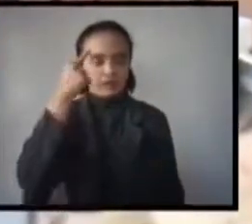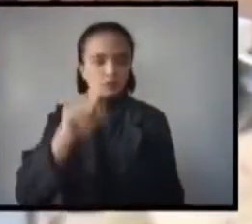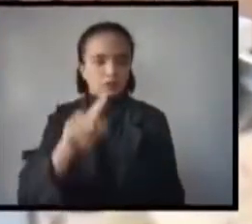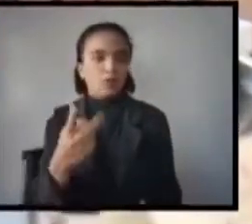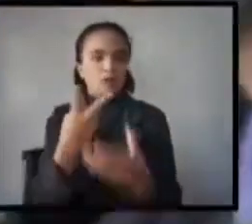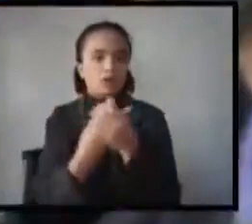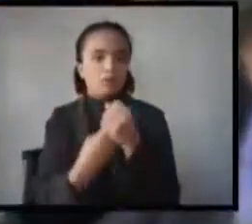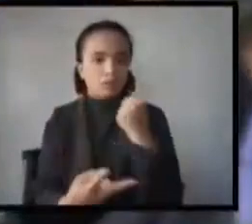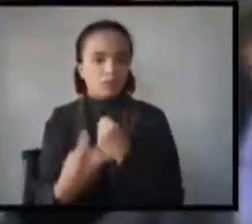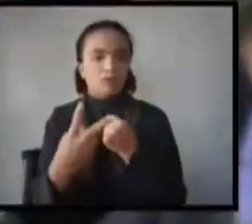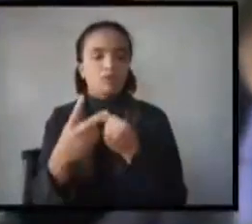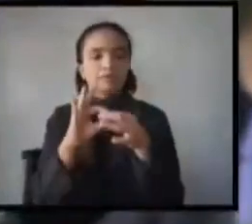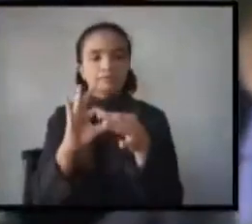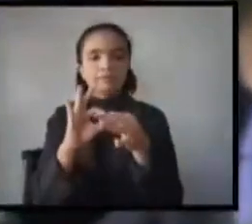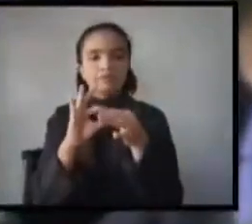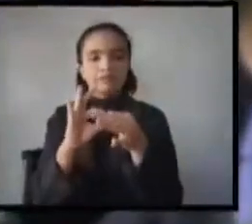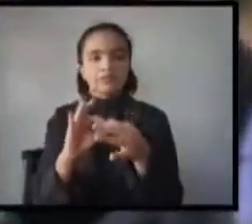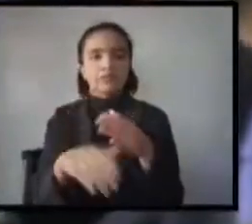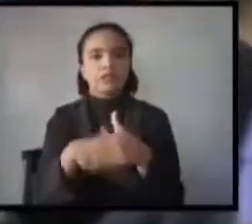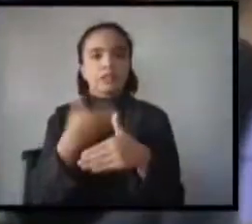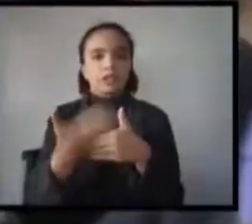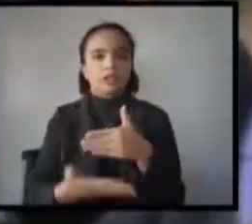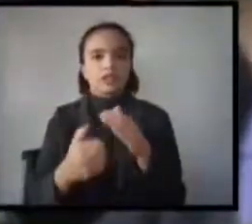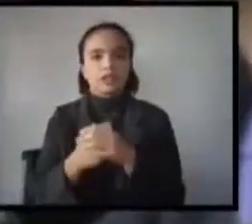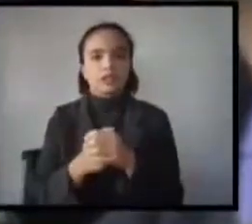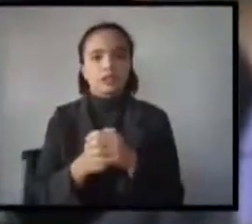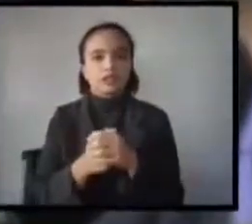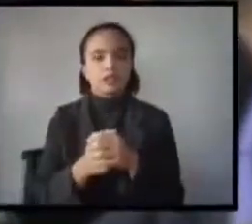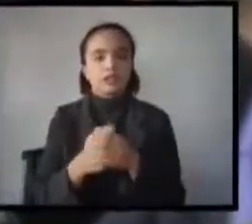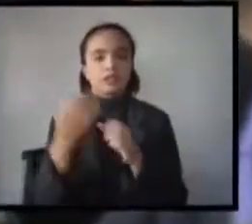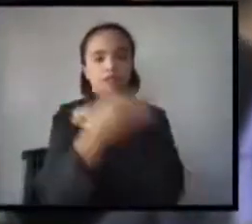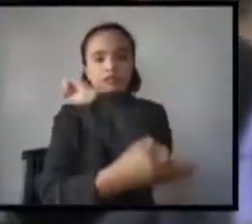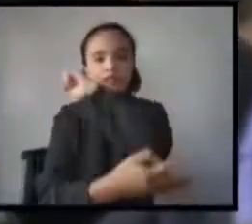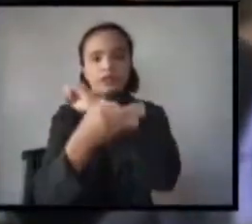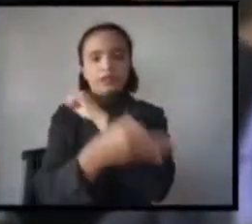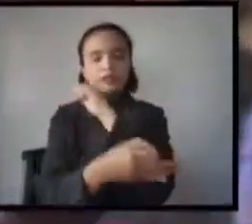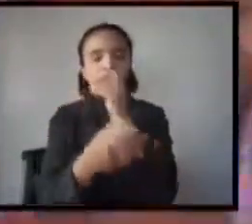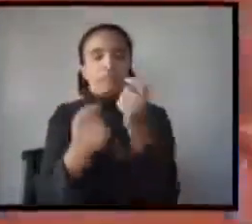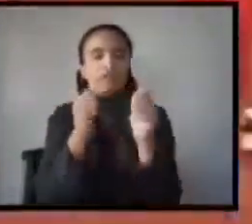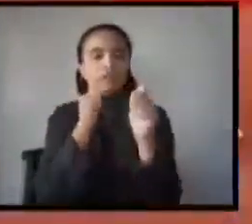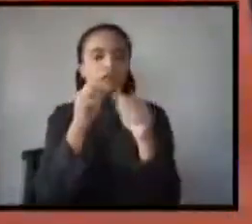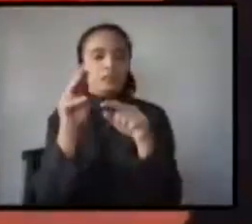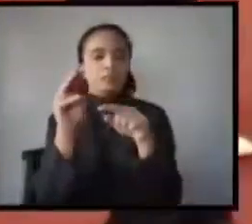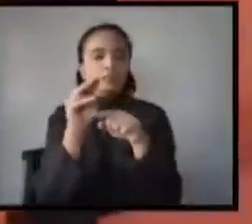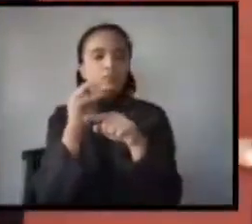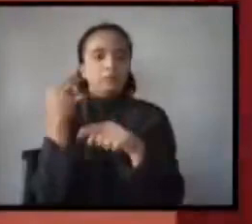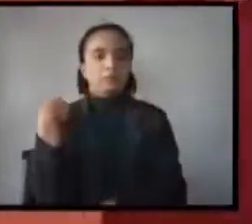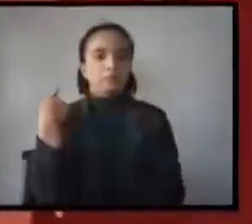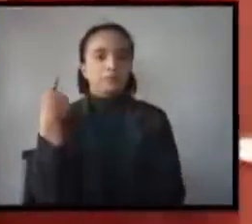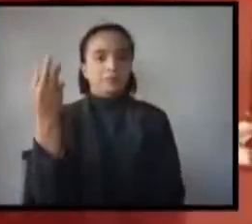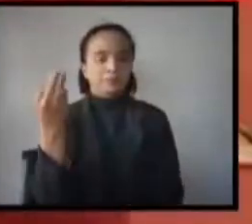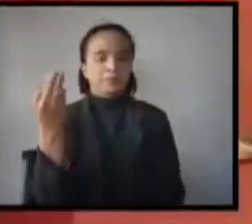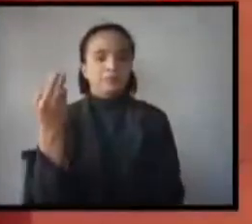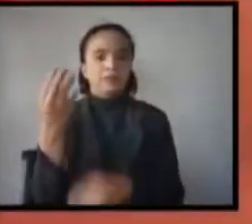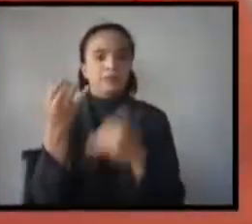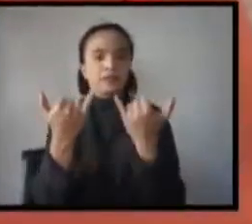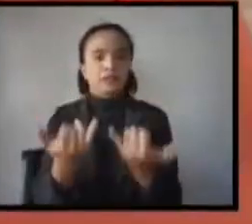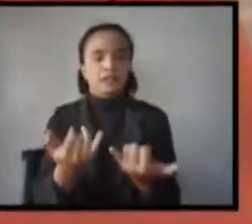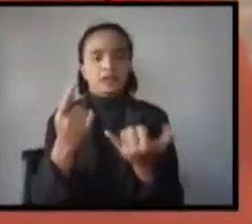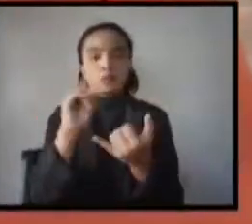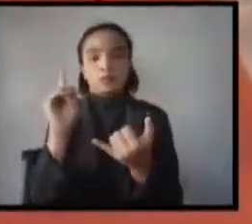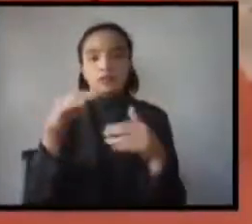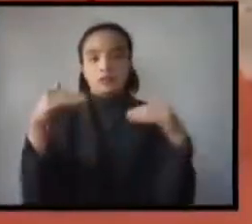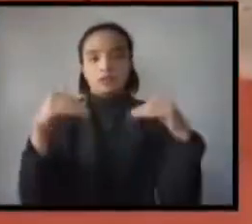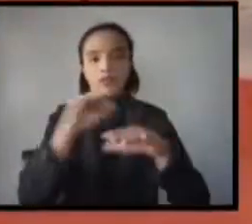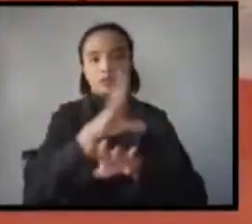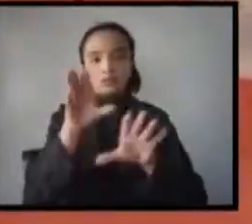Maria Teresa Lazaro at China Vice Foreign Minister Sun Weidong na dumating sa Pilipinas. Ang pulong ay bahagi ng implementasyon